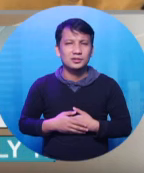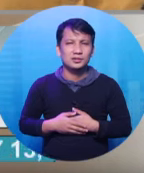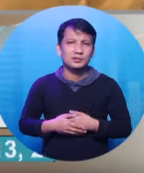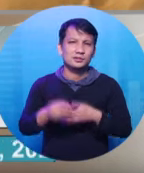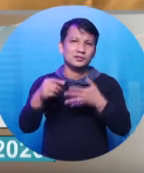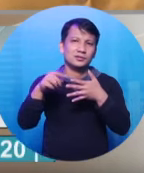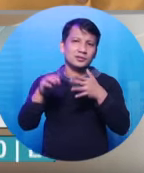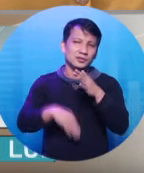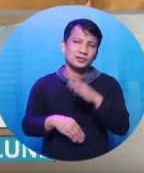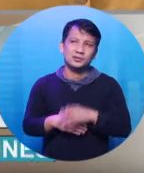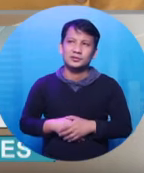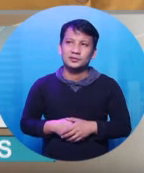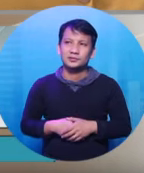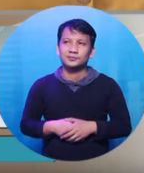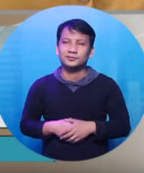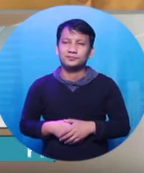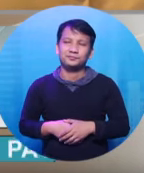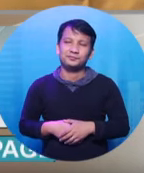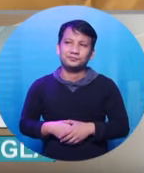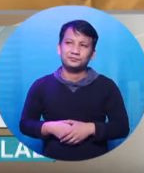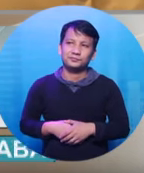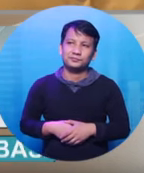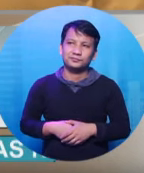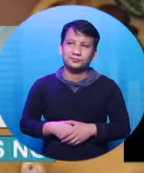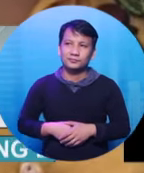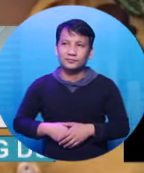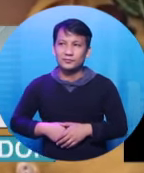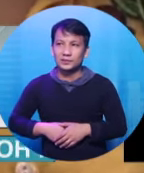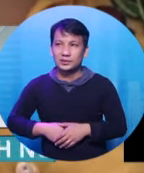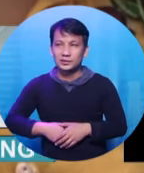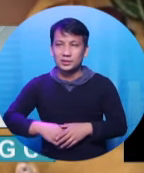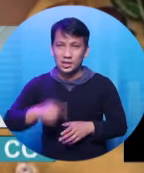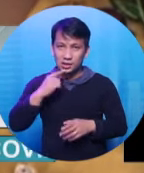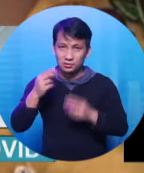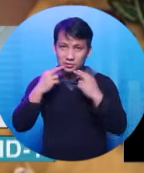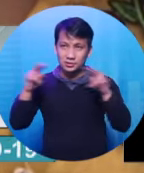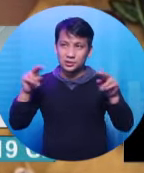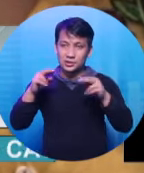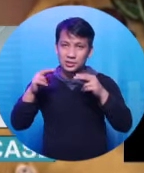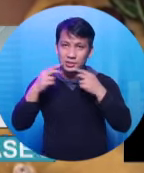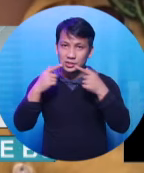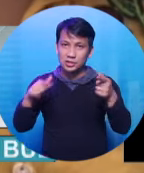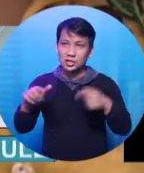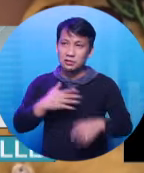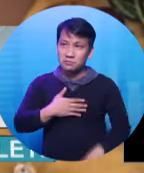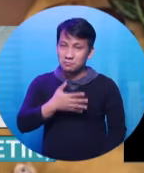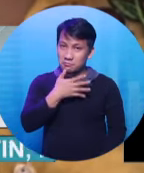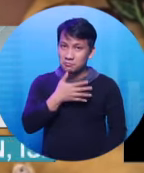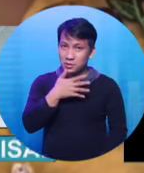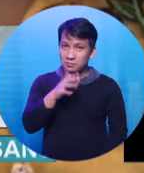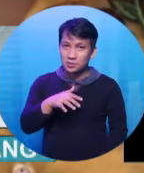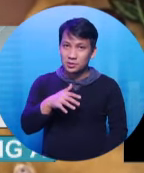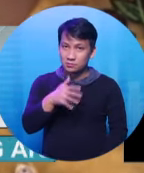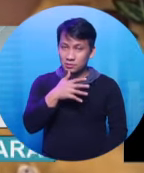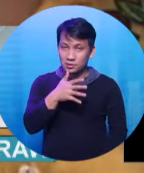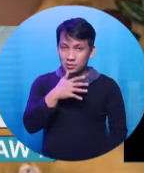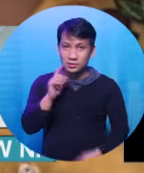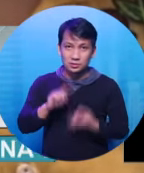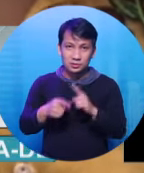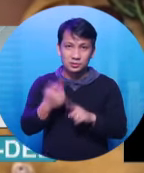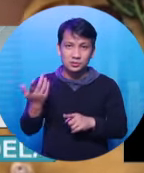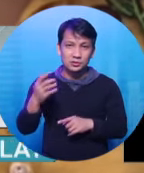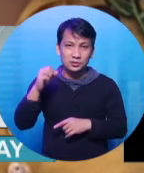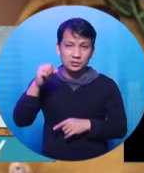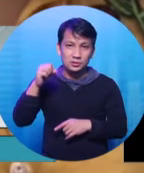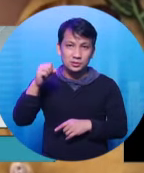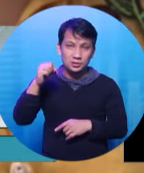po. Yes po, binabati ko po first of all yung mom ko, yung kapatid ko po nasa